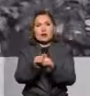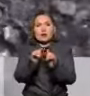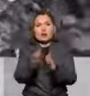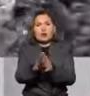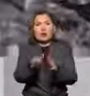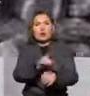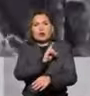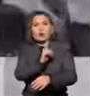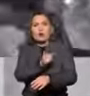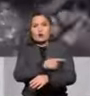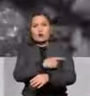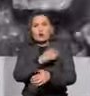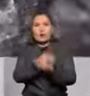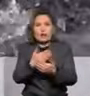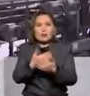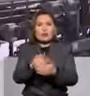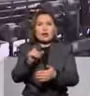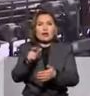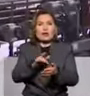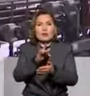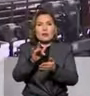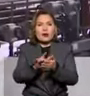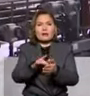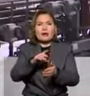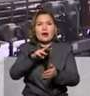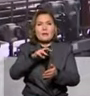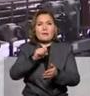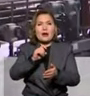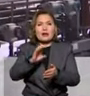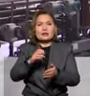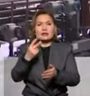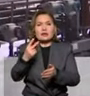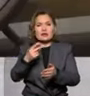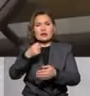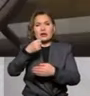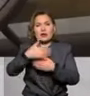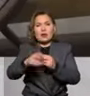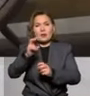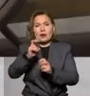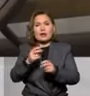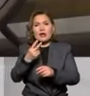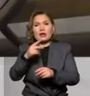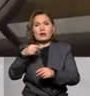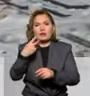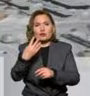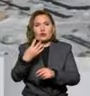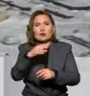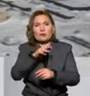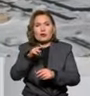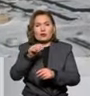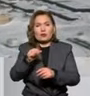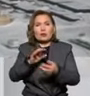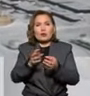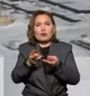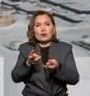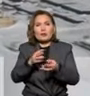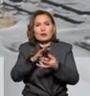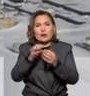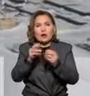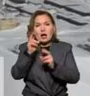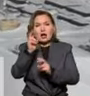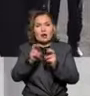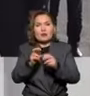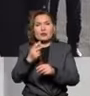дамуына күш береді. Мәселен, Екібастұз МАЭС 2 станциясы жылына 2,4 миллион тонна көмір жағады. Қазір